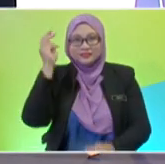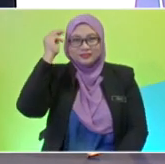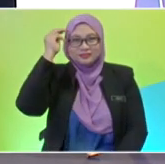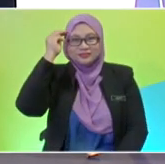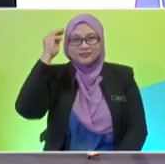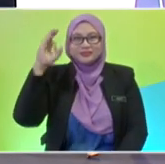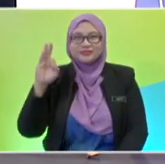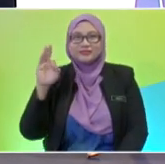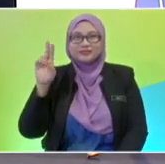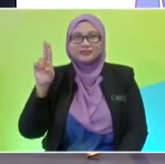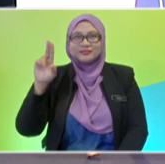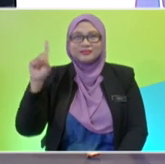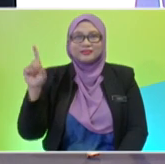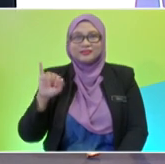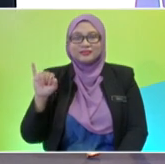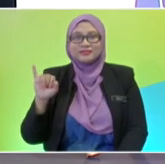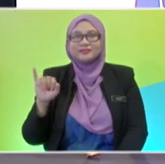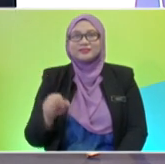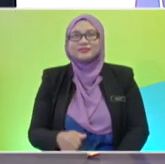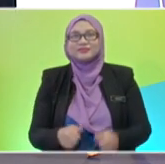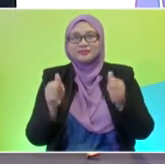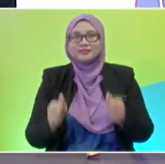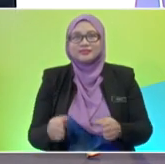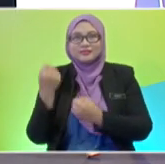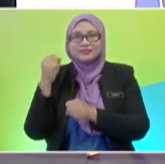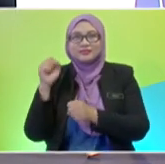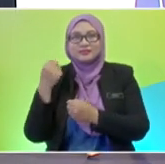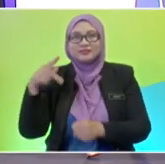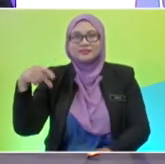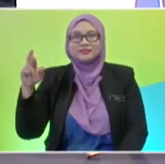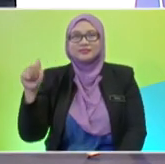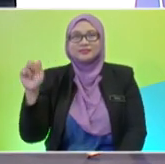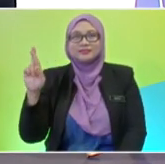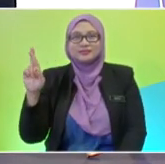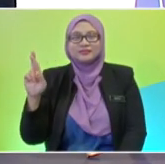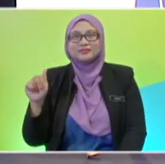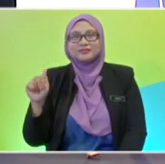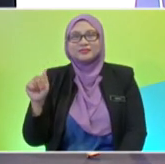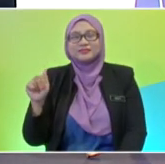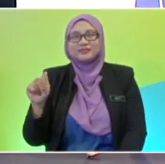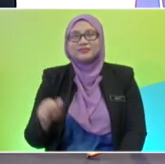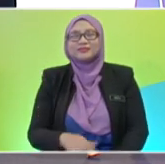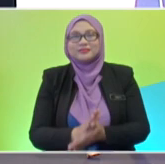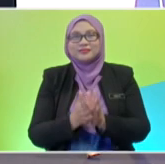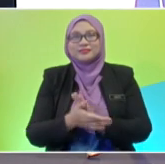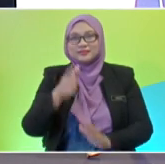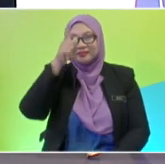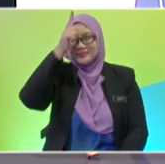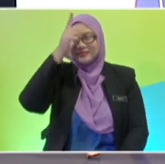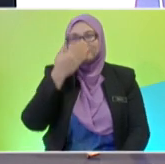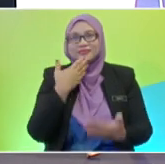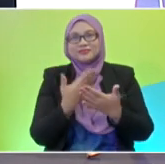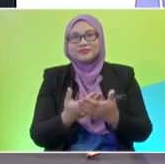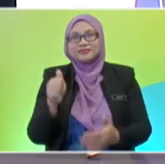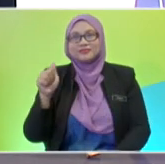jatilis atlet paralympic negara kita lihat di situ Menjadi Lelaki terbaik Asia tahun